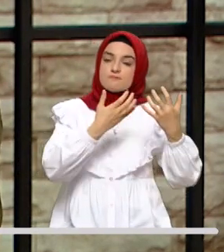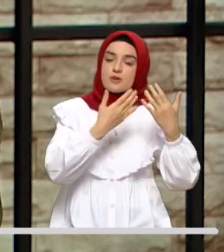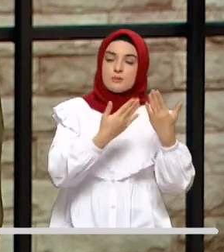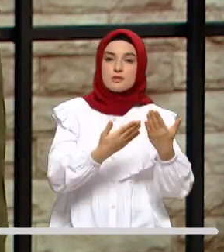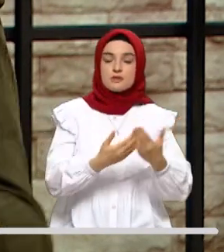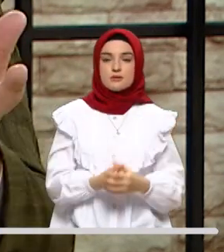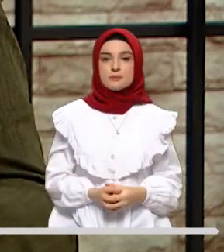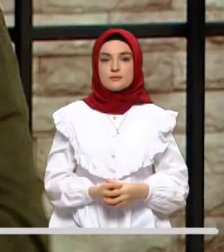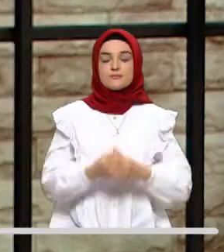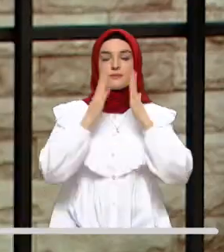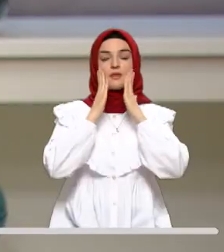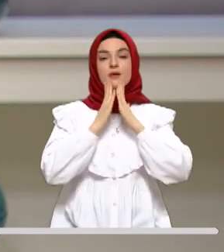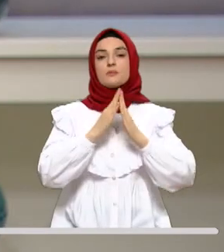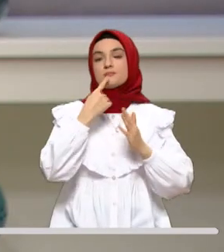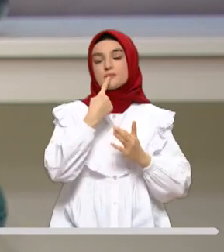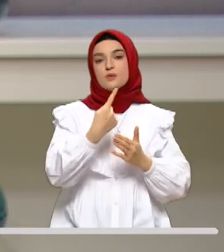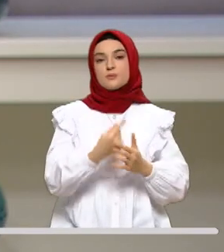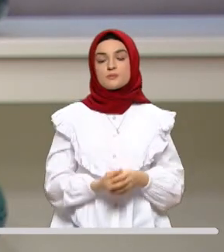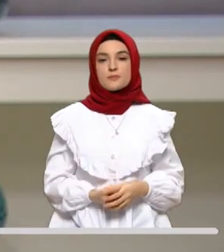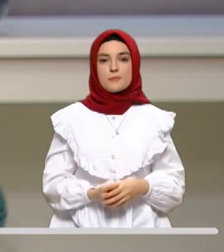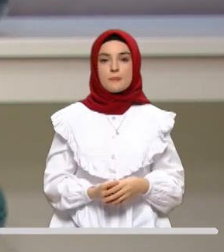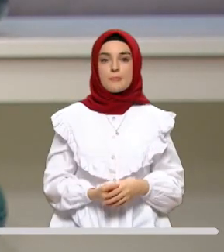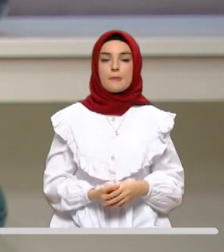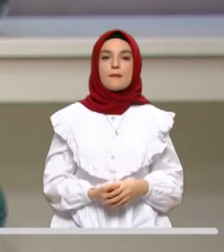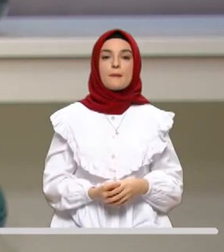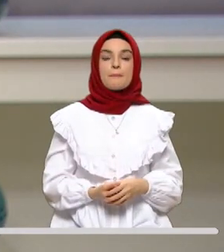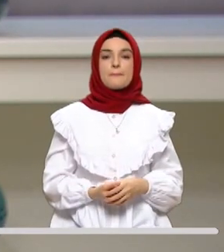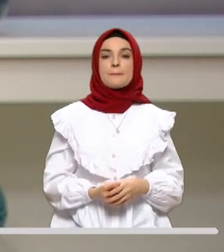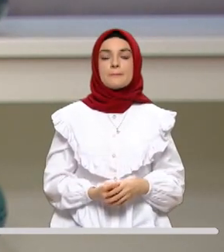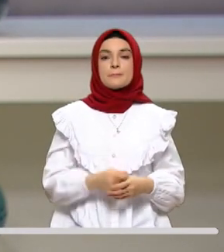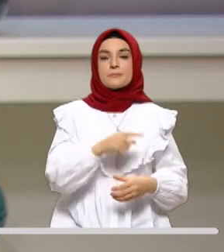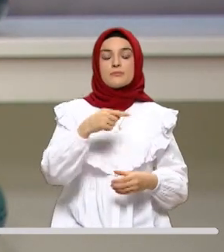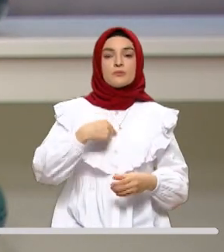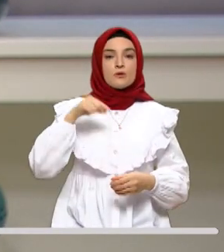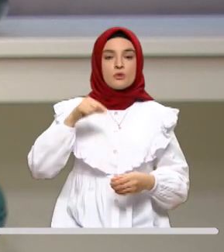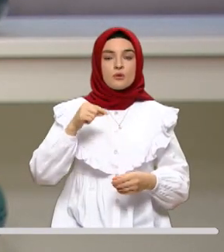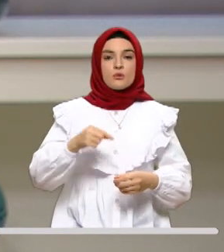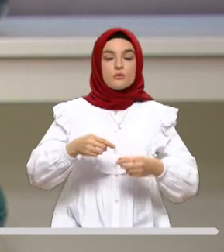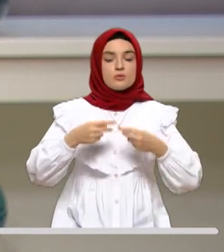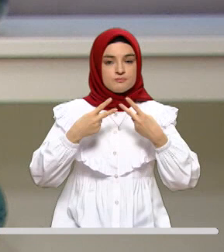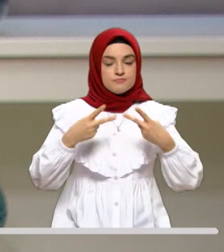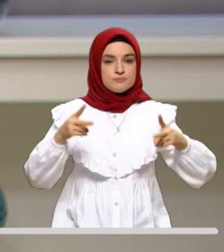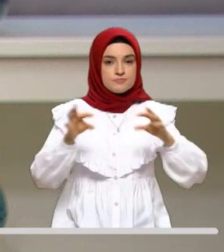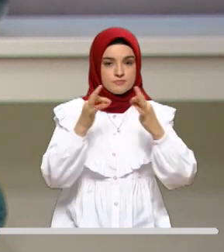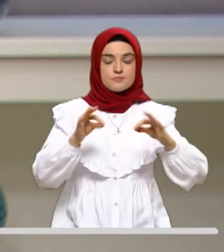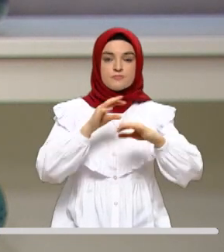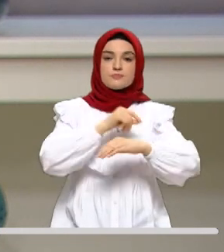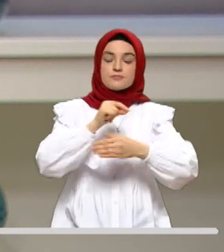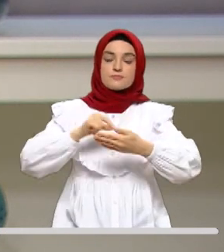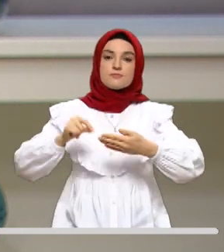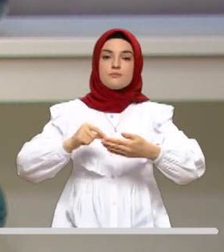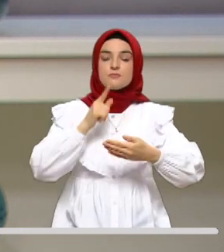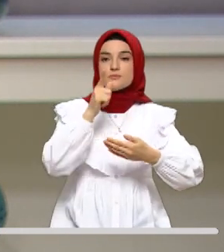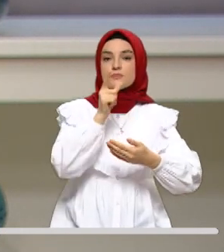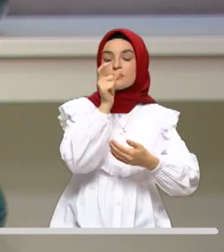Amin. Amin hocam. Peki biz bu İstiklal Marşı'nı yazan şairin aynı zamanda da Allah